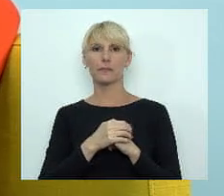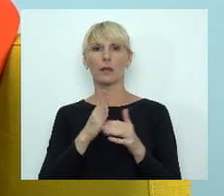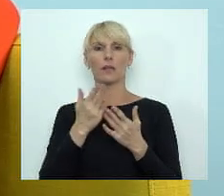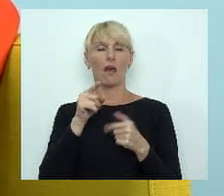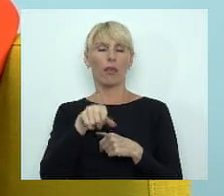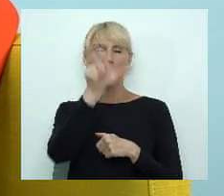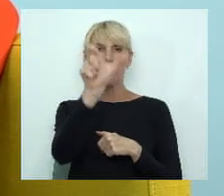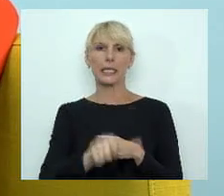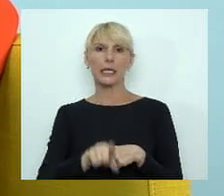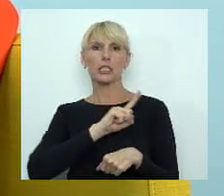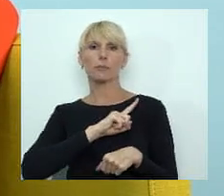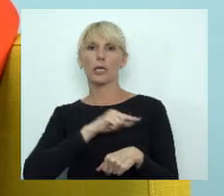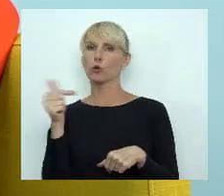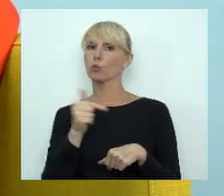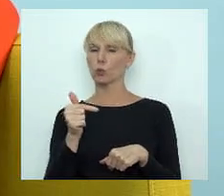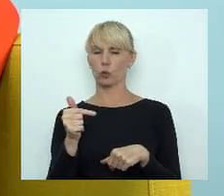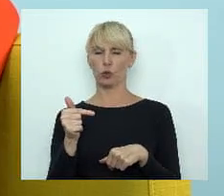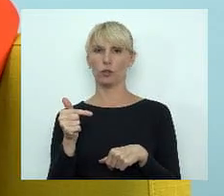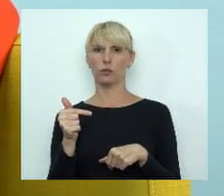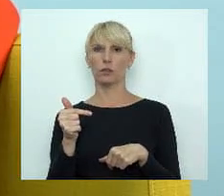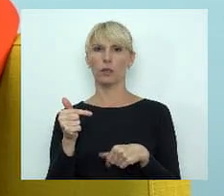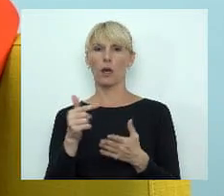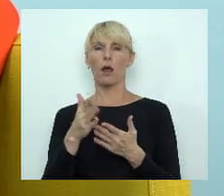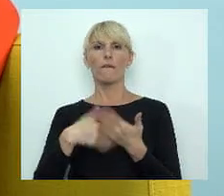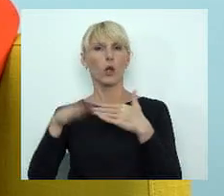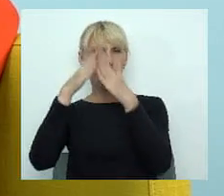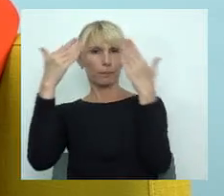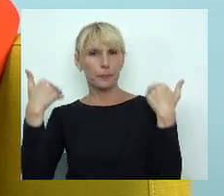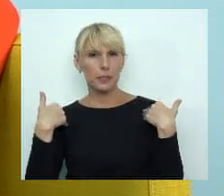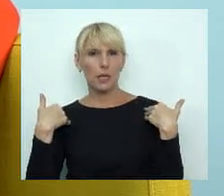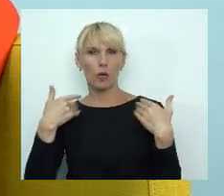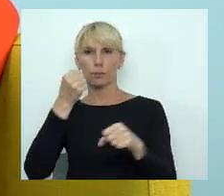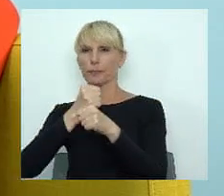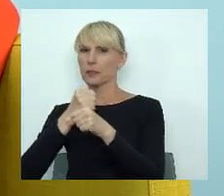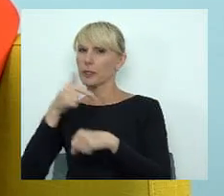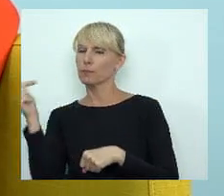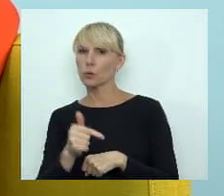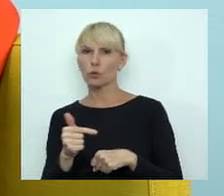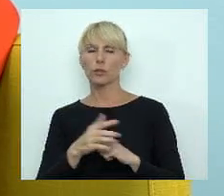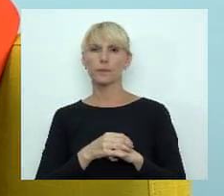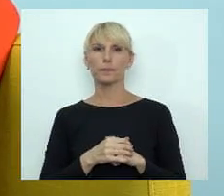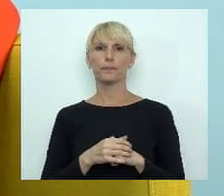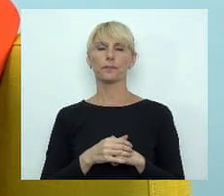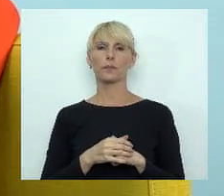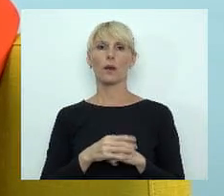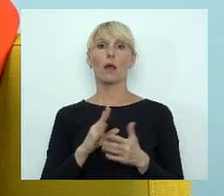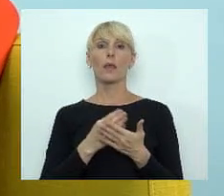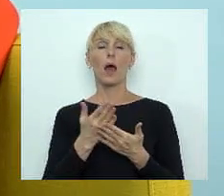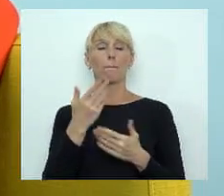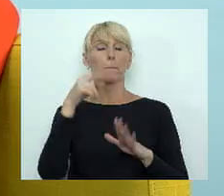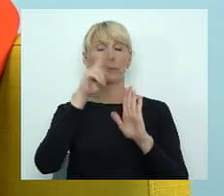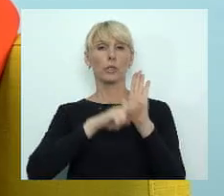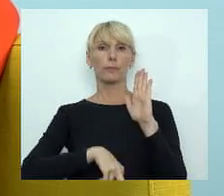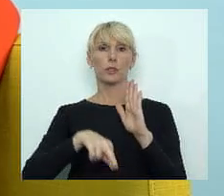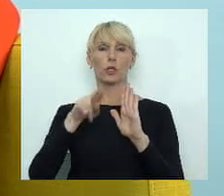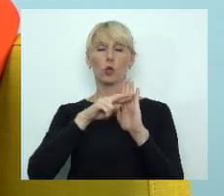musi być w każdym szpitalu i to nie jest kwestia mojej interpretacji. Jeżeli poczytamy sobie przepisy rozporządzenia